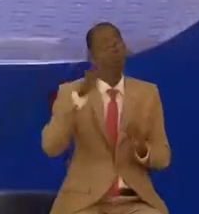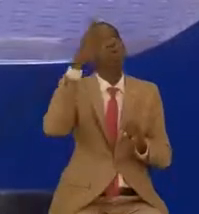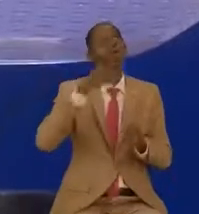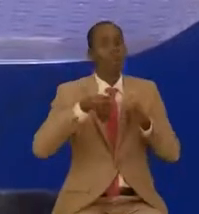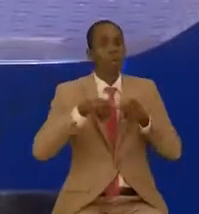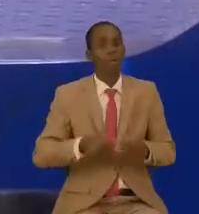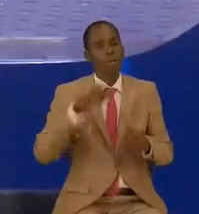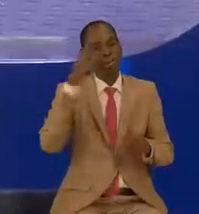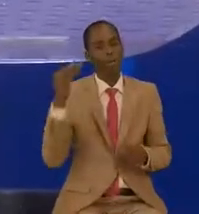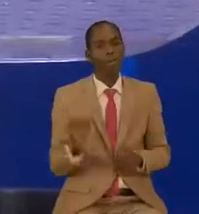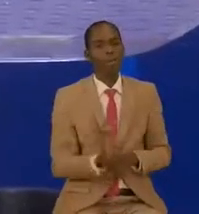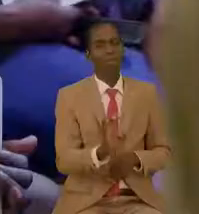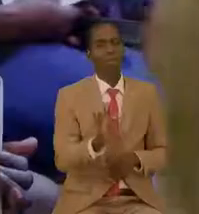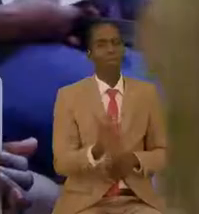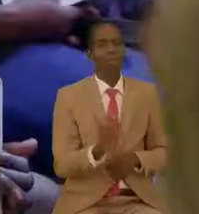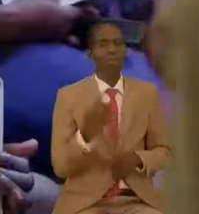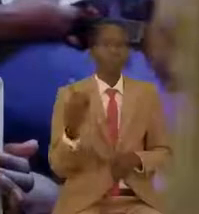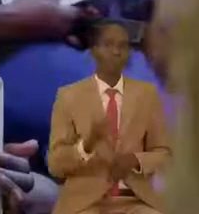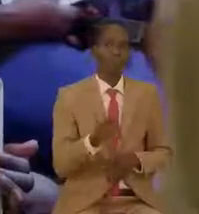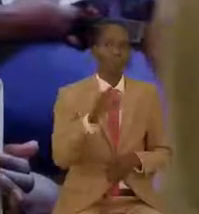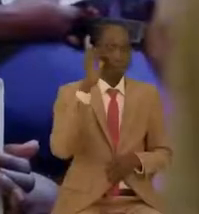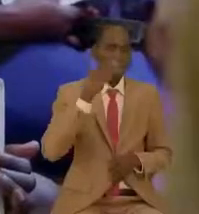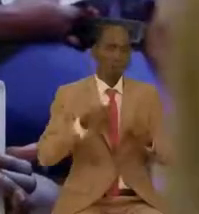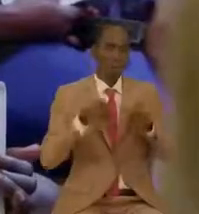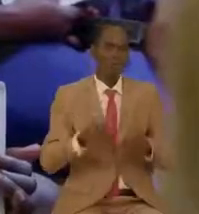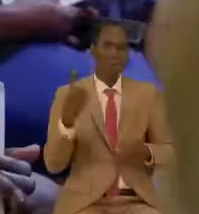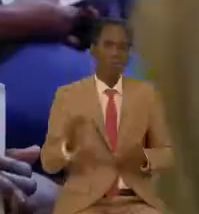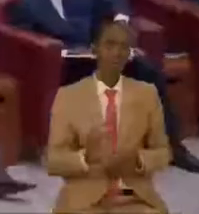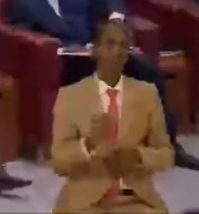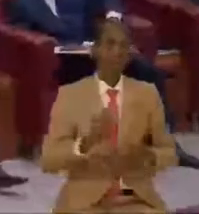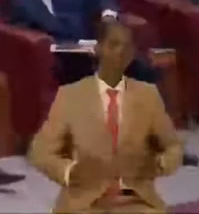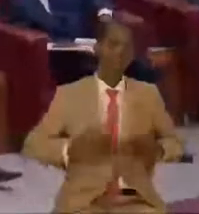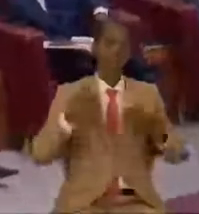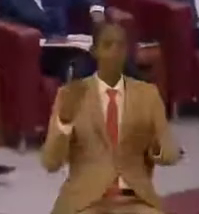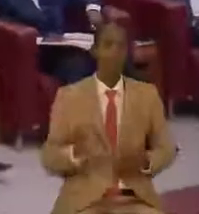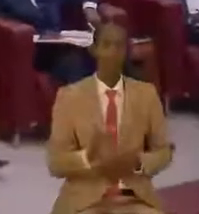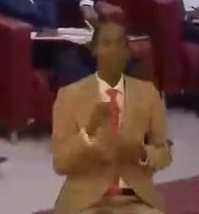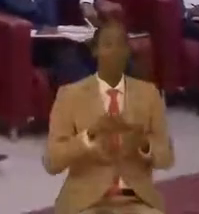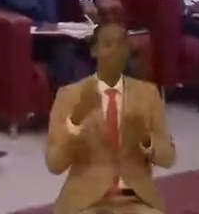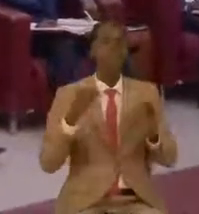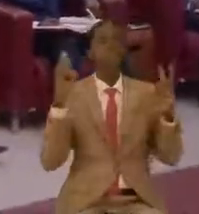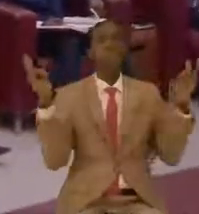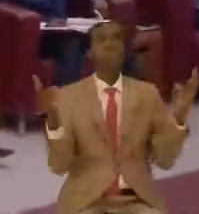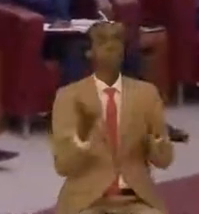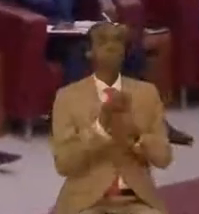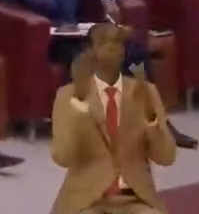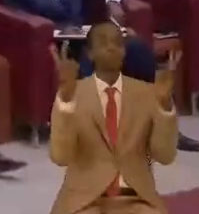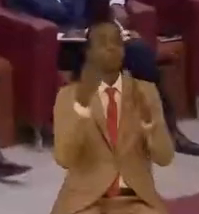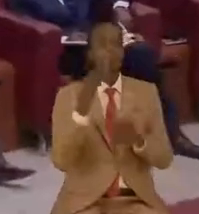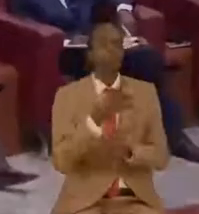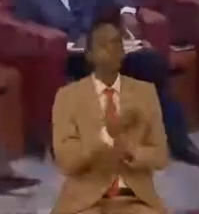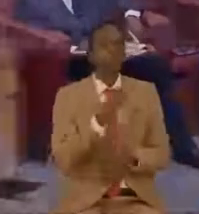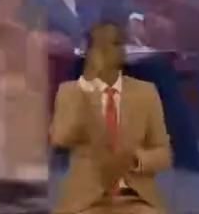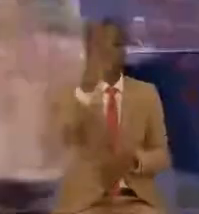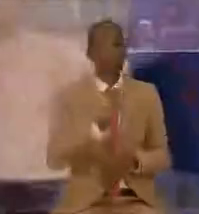demeure éternellement. Vous allez demeurer éternellement. Vous allez vivre éternellement dans la victoire de la croix, dans le